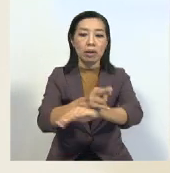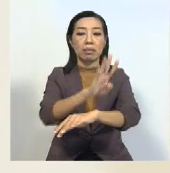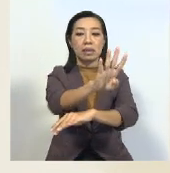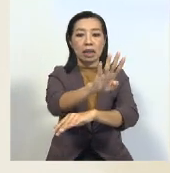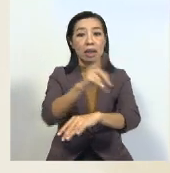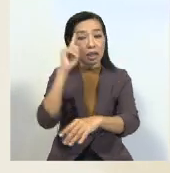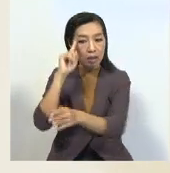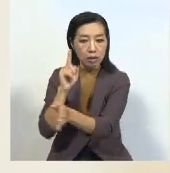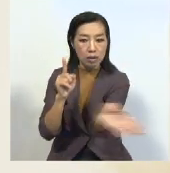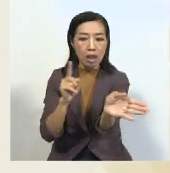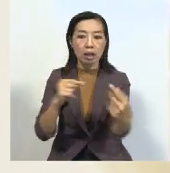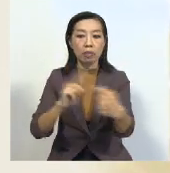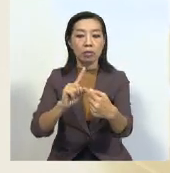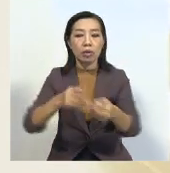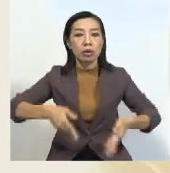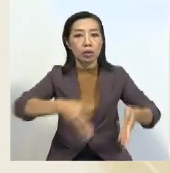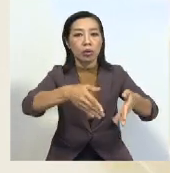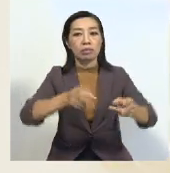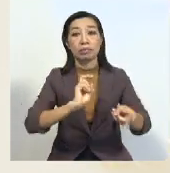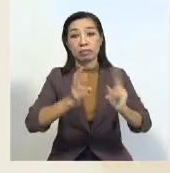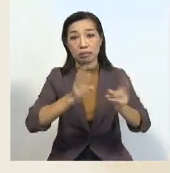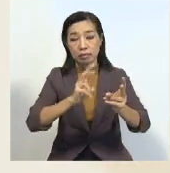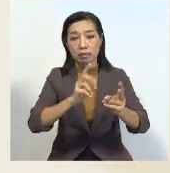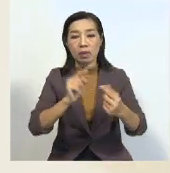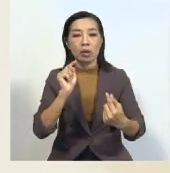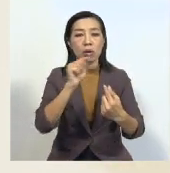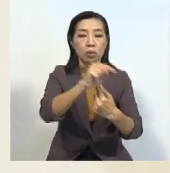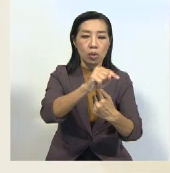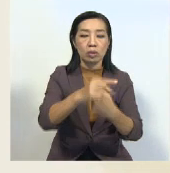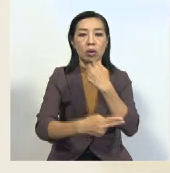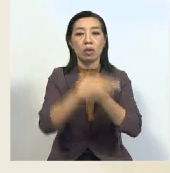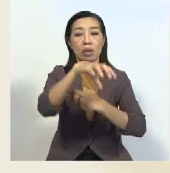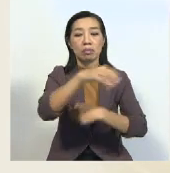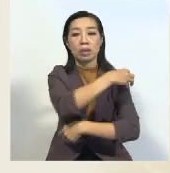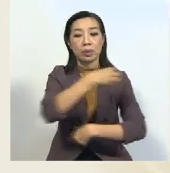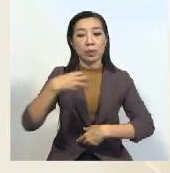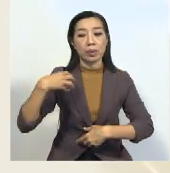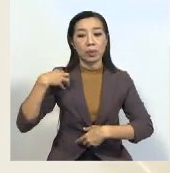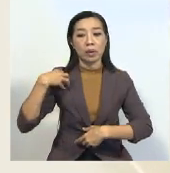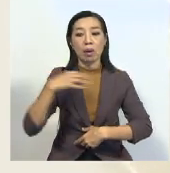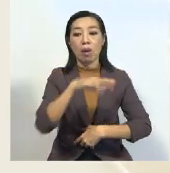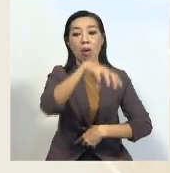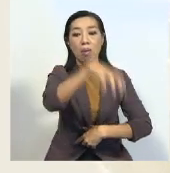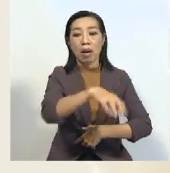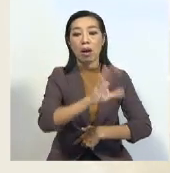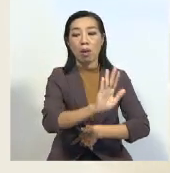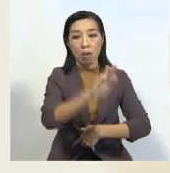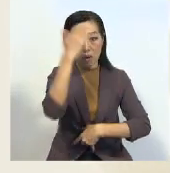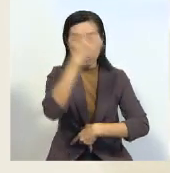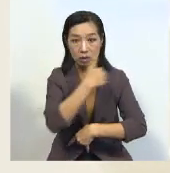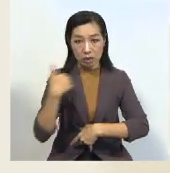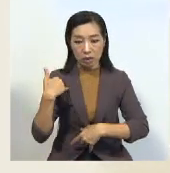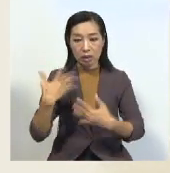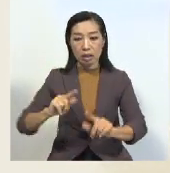แล้วก็เบี่ยงซ้ายเข้าไปยังถนนสาทรเพื่อเข้าที่พักแรมที่สถานทูตนครรัฐวาติกันและในวัน